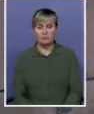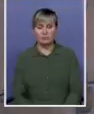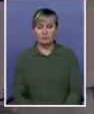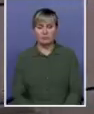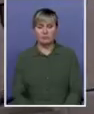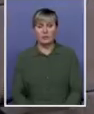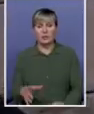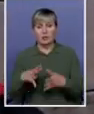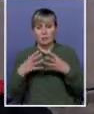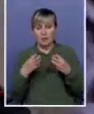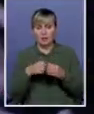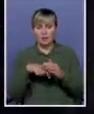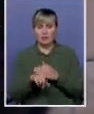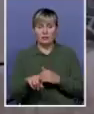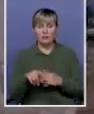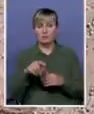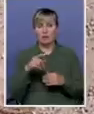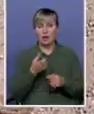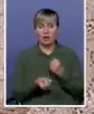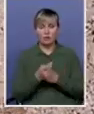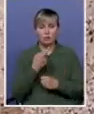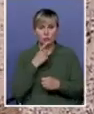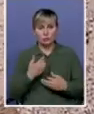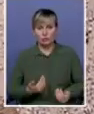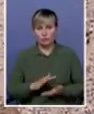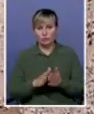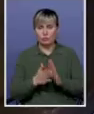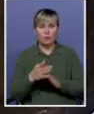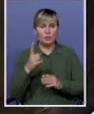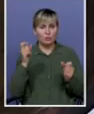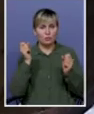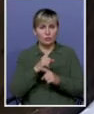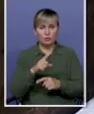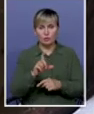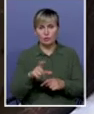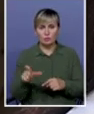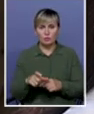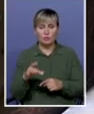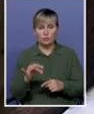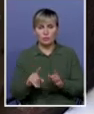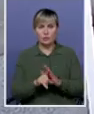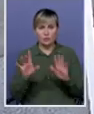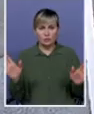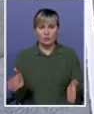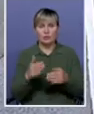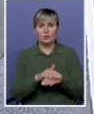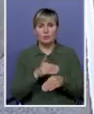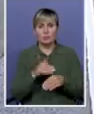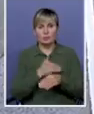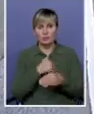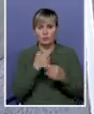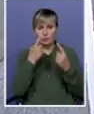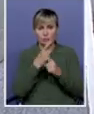О том, что семейство Абдрахмановых оказалось в трудной жизненной ситуации, первыми узнали волонтеры и забили тревогу. Добровольцы объявили